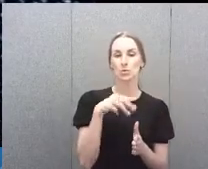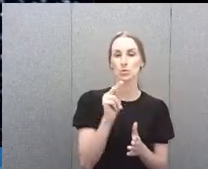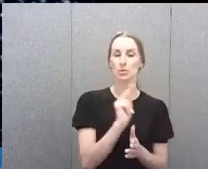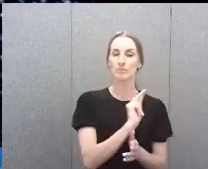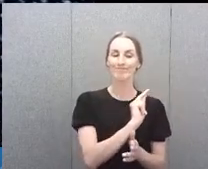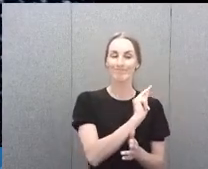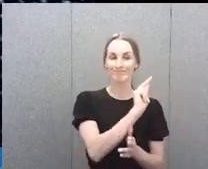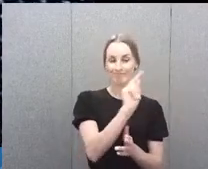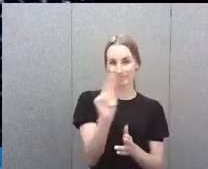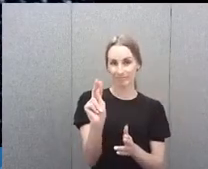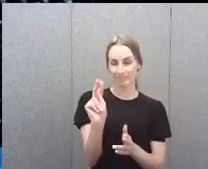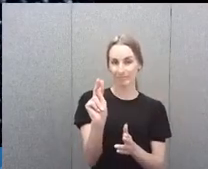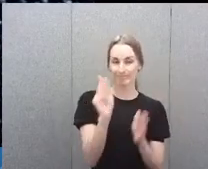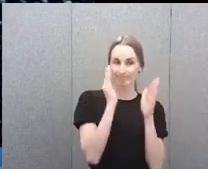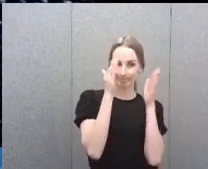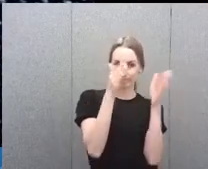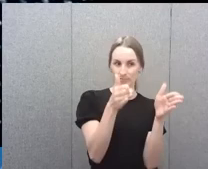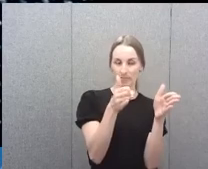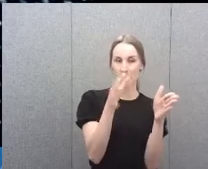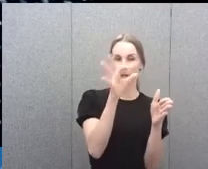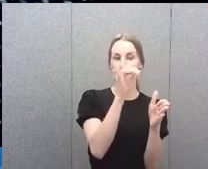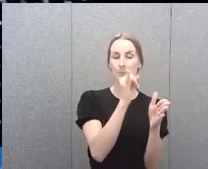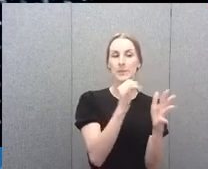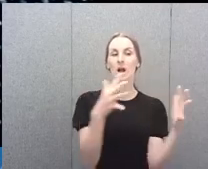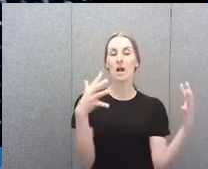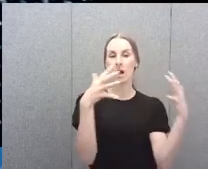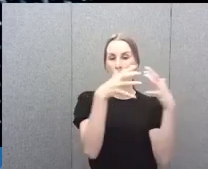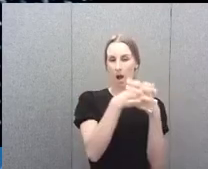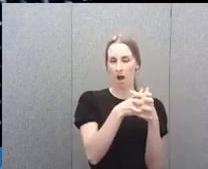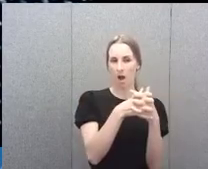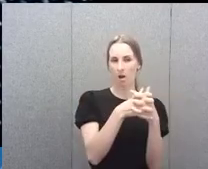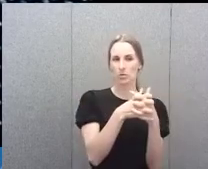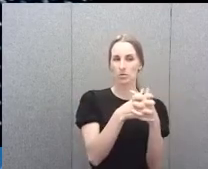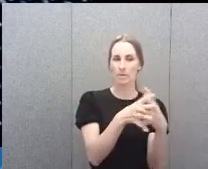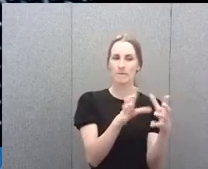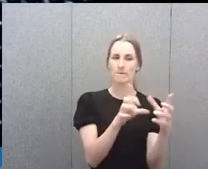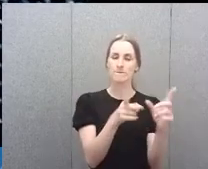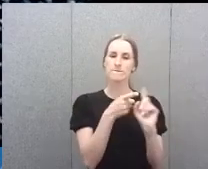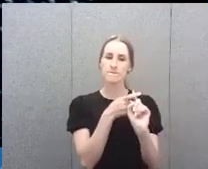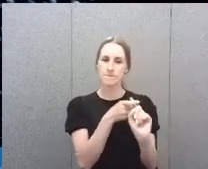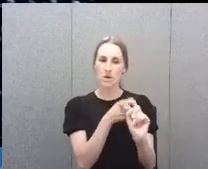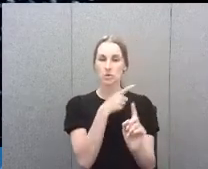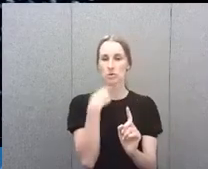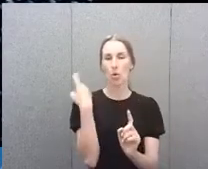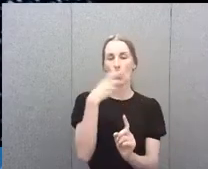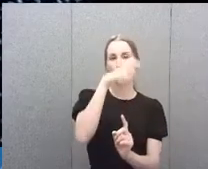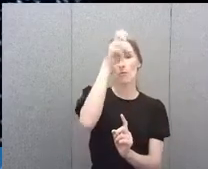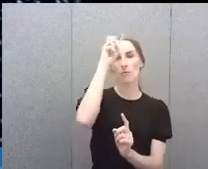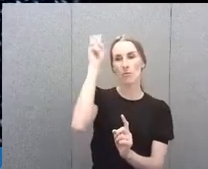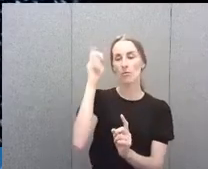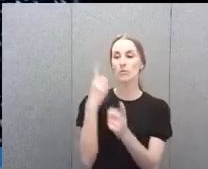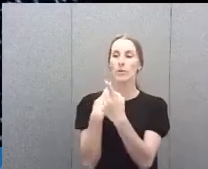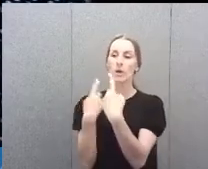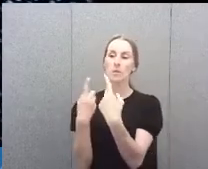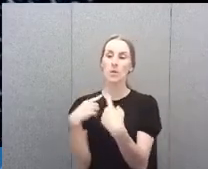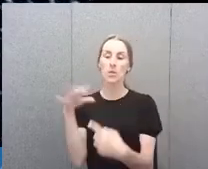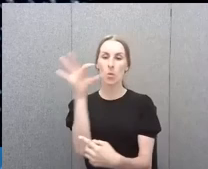на войну, которая наносит вред всем нам во многих странах. И я буду говорить о войне против коррупции.